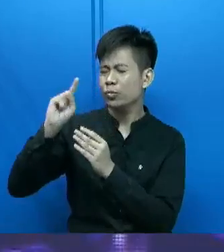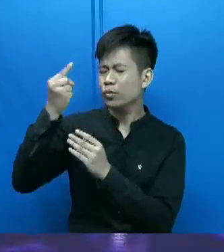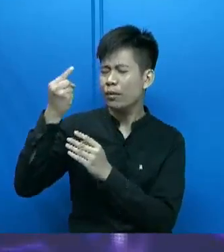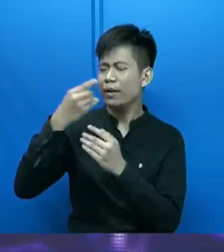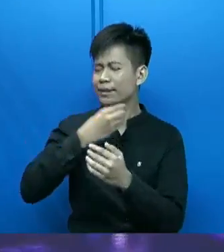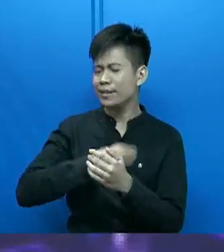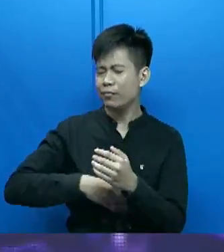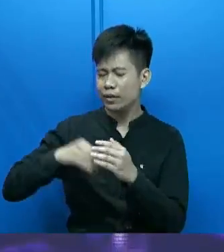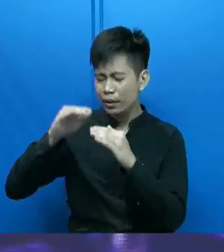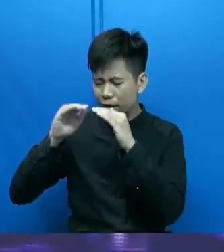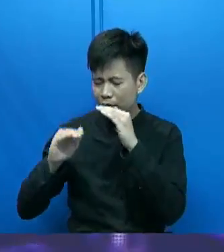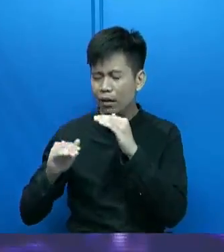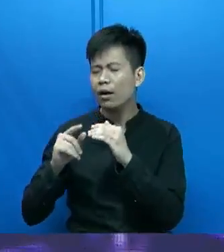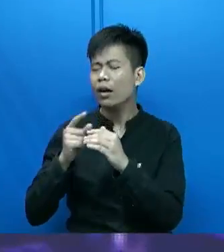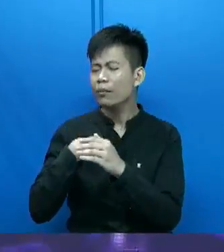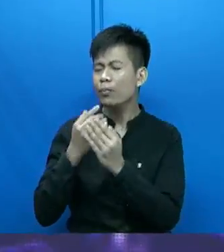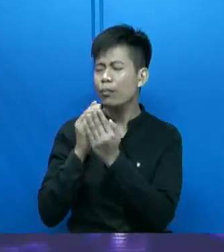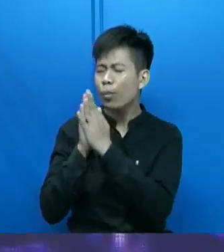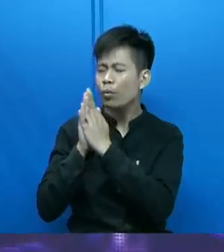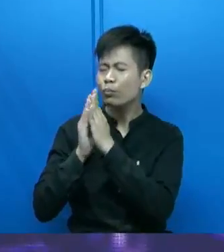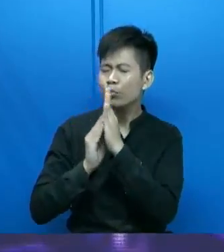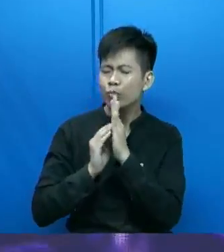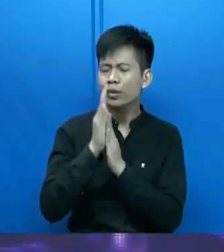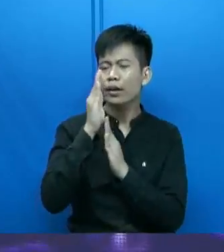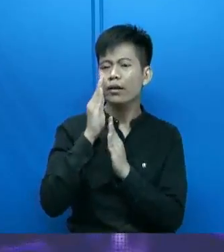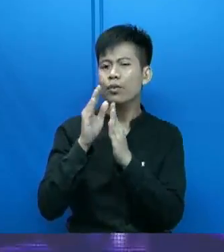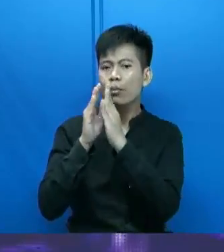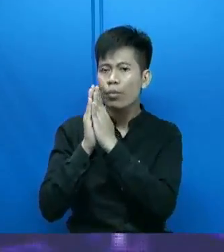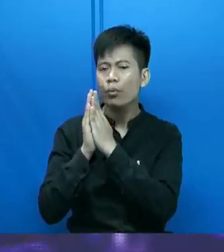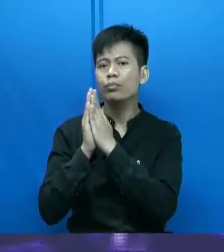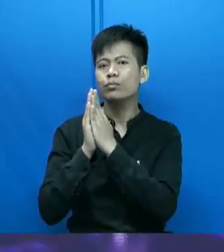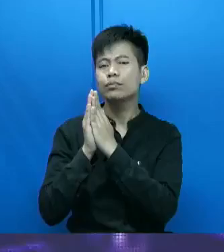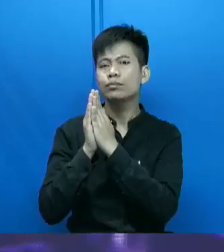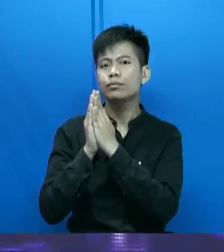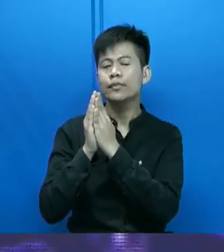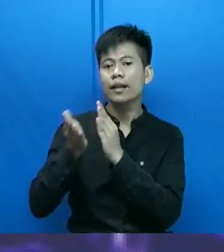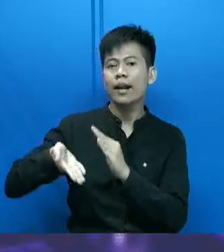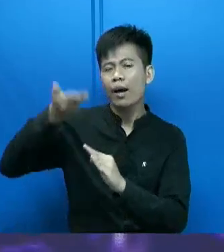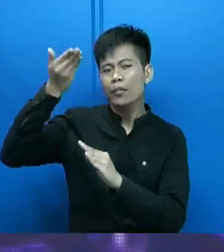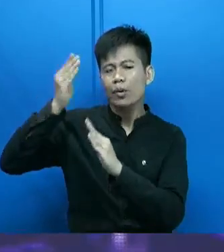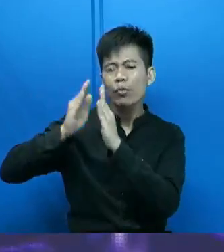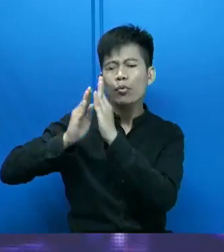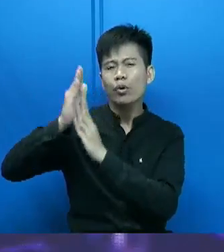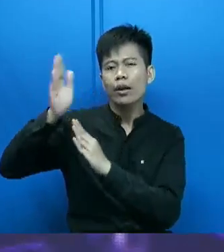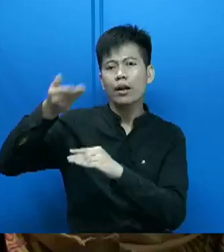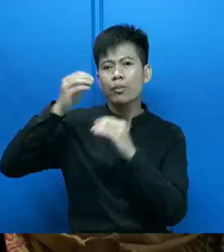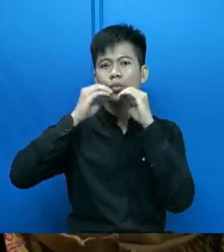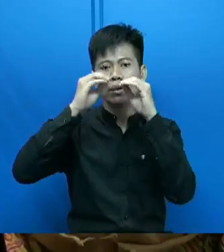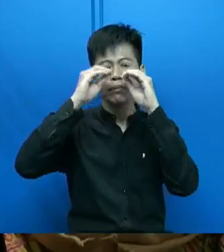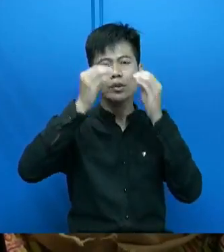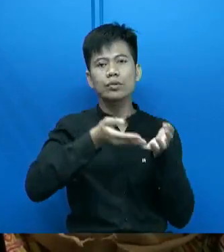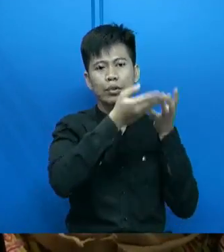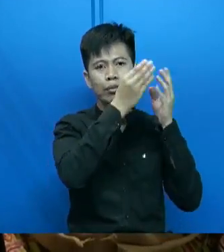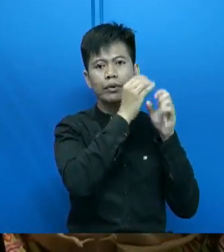yang paling indah. Kami bermohon segala kemuliaan yang pernah dimohonkan oleh Rasulmu, Nabimu yang paling mulia Nabi Muhammad Sallallahu Alaihi